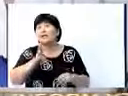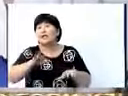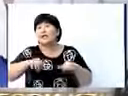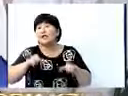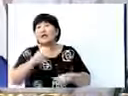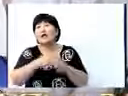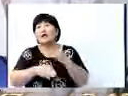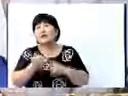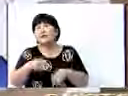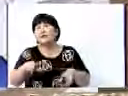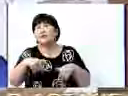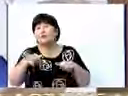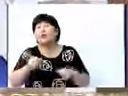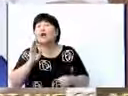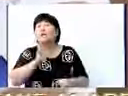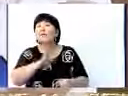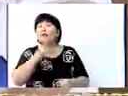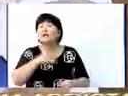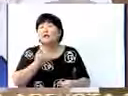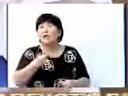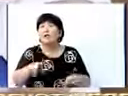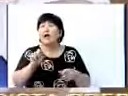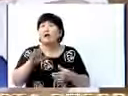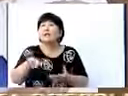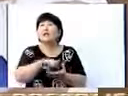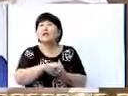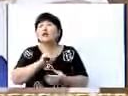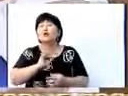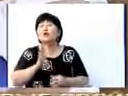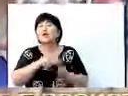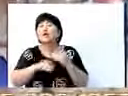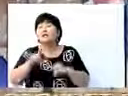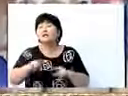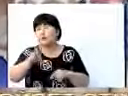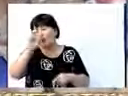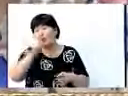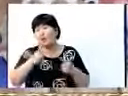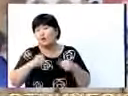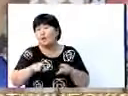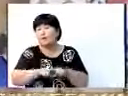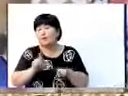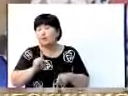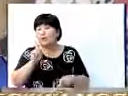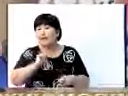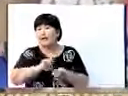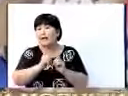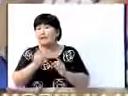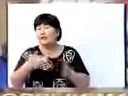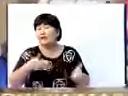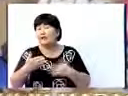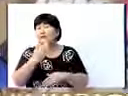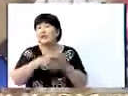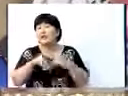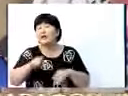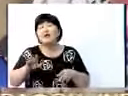с инвалидностью, их права на материнство. Причем ассоциация работает не только с инвалидами, но и с госорганами. Потому что пока не изменится их отношение к